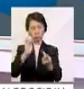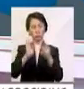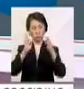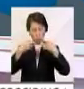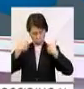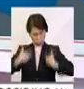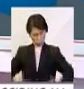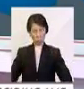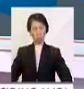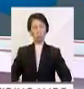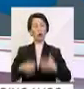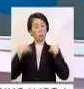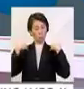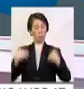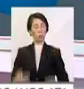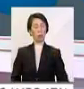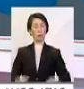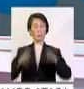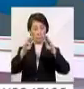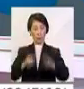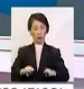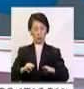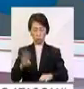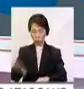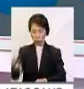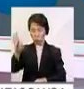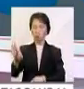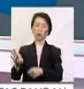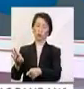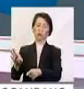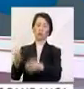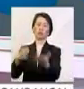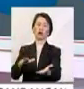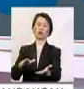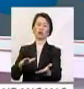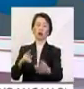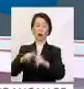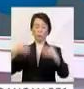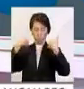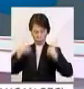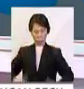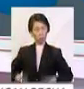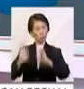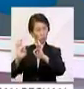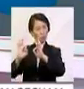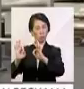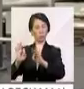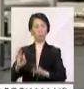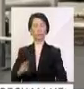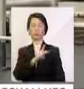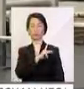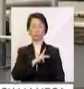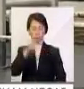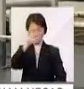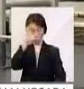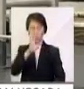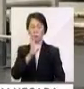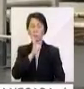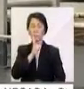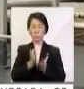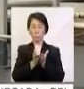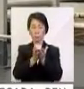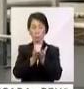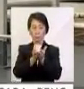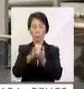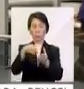serta bahagian-bahagian badan manusia ditemui. Ketua Agensi Pencari dan Penyelamat Muhammad Syawgi berkata kapal khusus dan